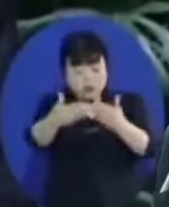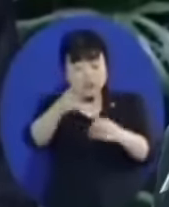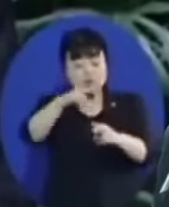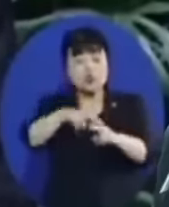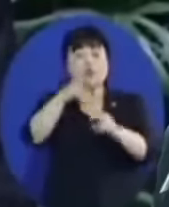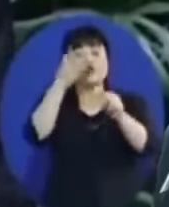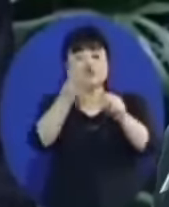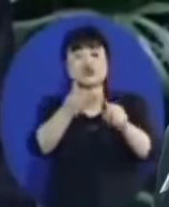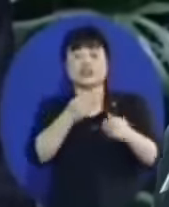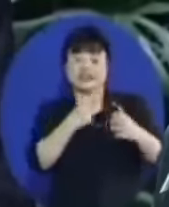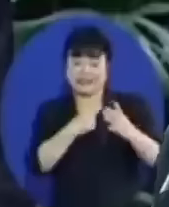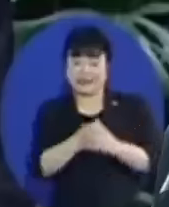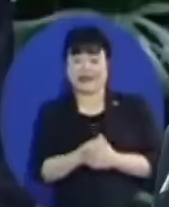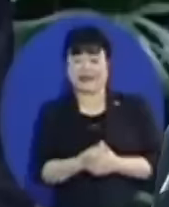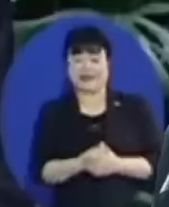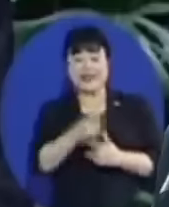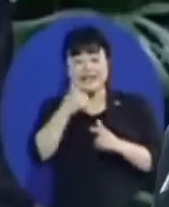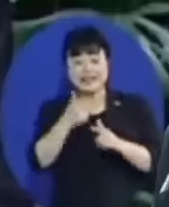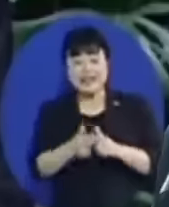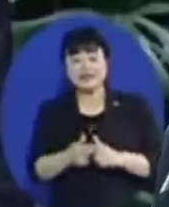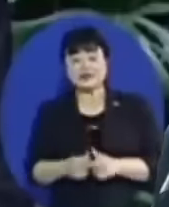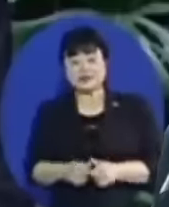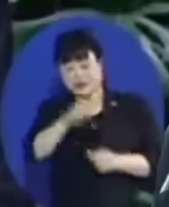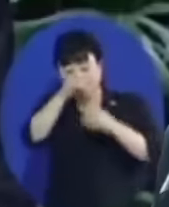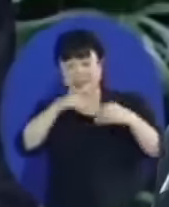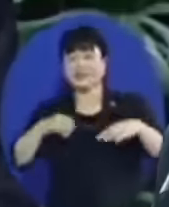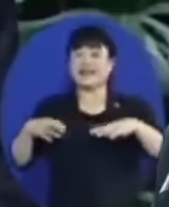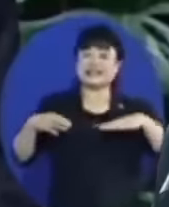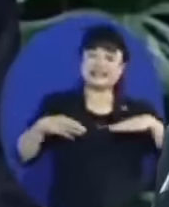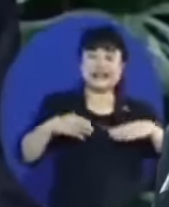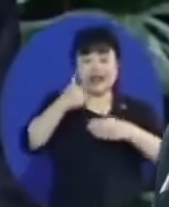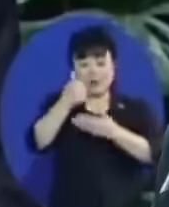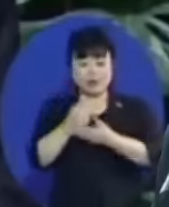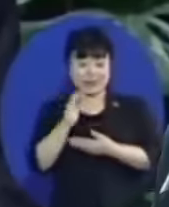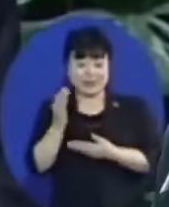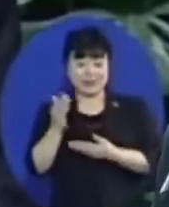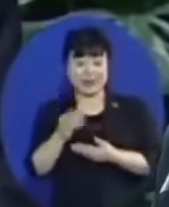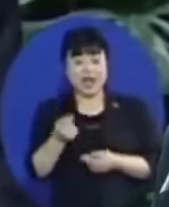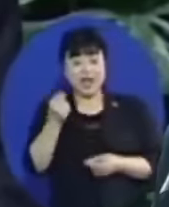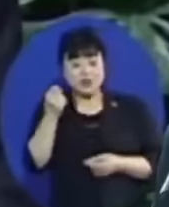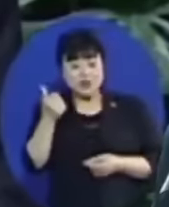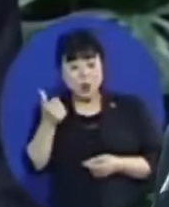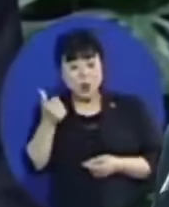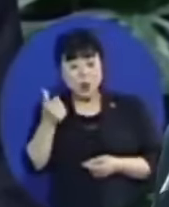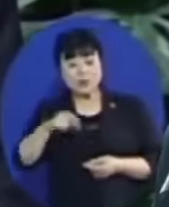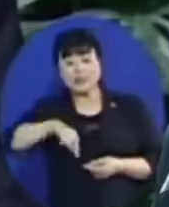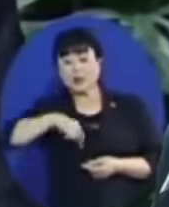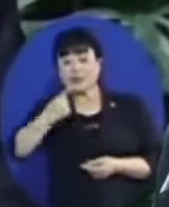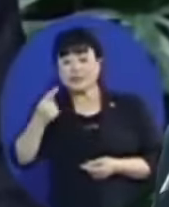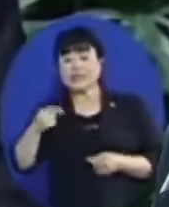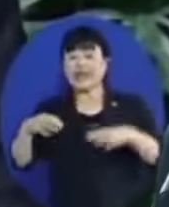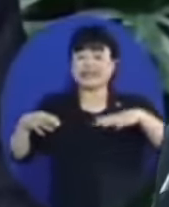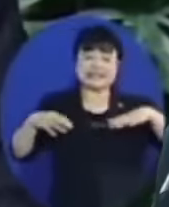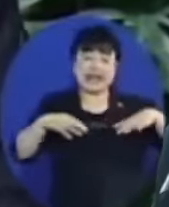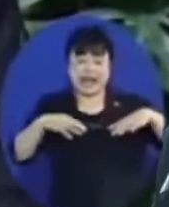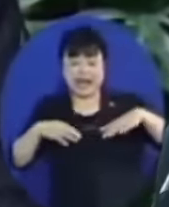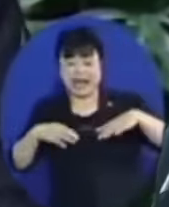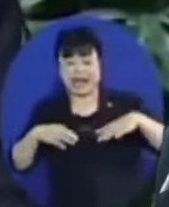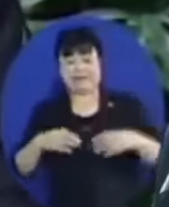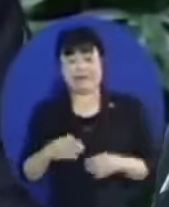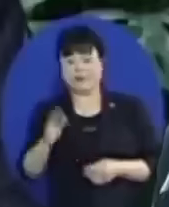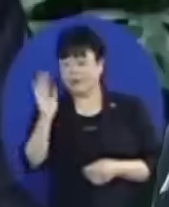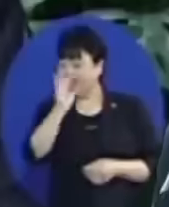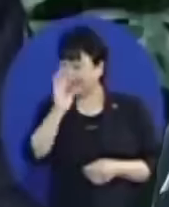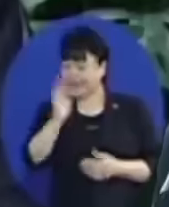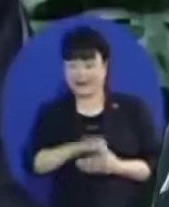선물로 주시는 것이기 때문에 예수님을 평생 자랑하고 모시야지 조금이라도 우리 스스로가 자랑하고 잘난 채 어깨에